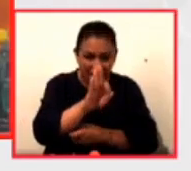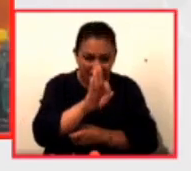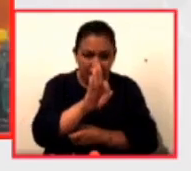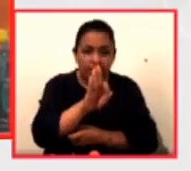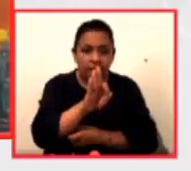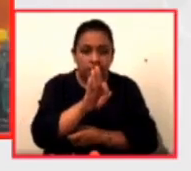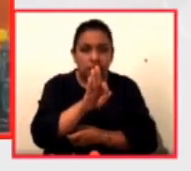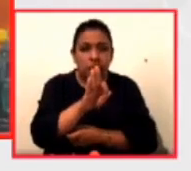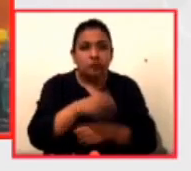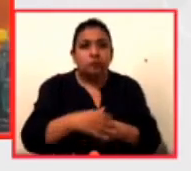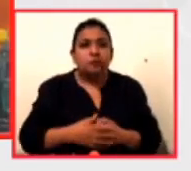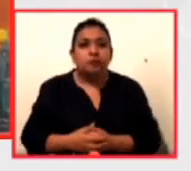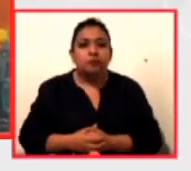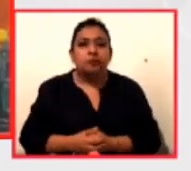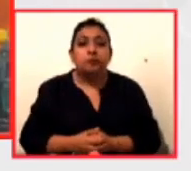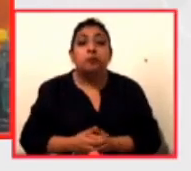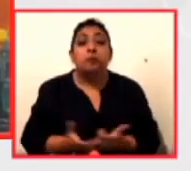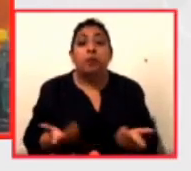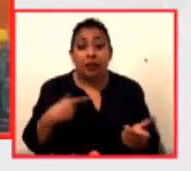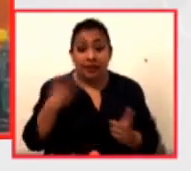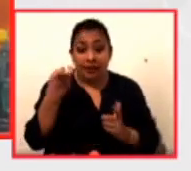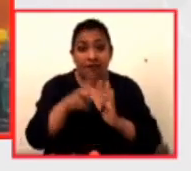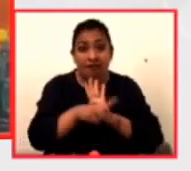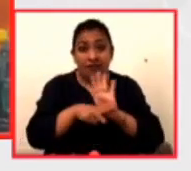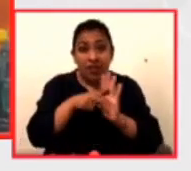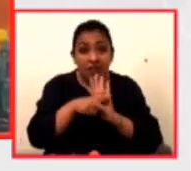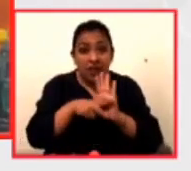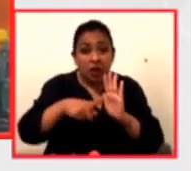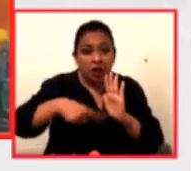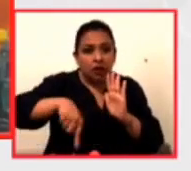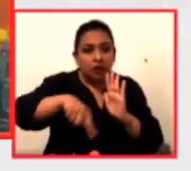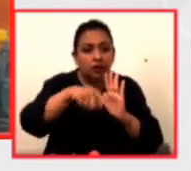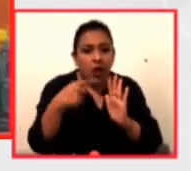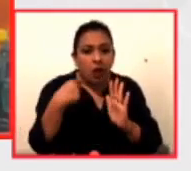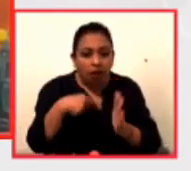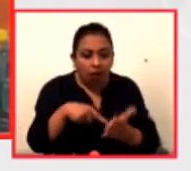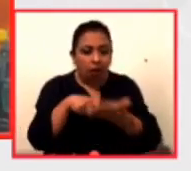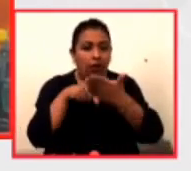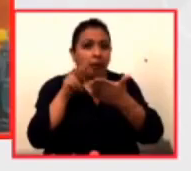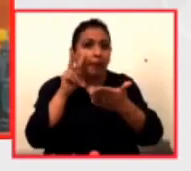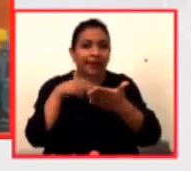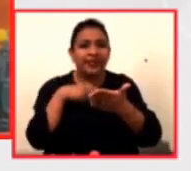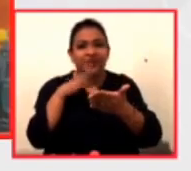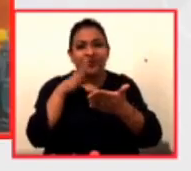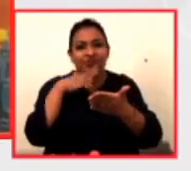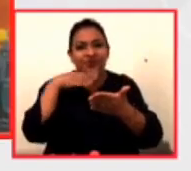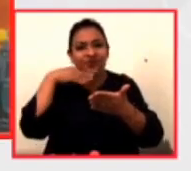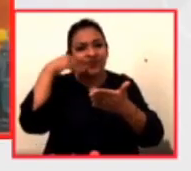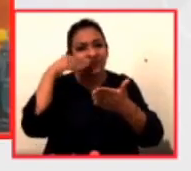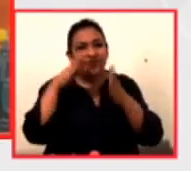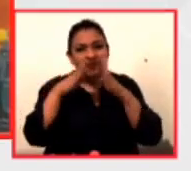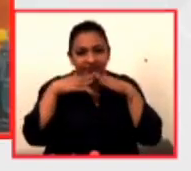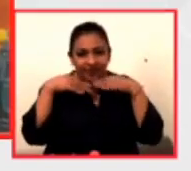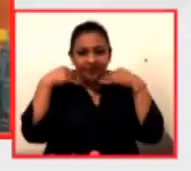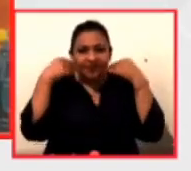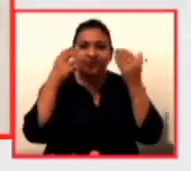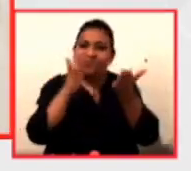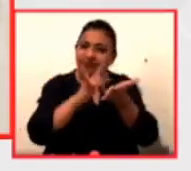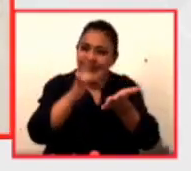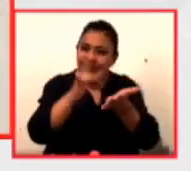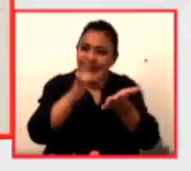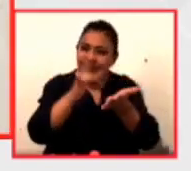campagne de don de l'unicef et que ça donnera le sourire aux personnes qui regarderont cette vidéo merci beaucoup